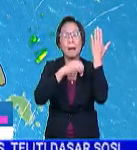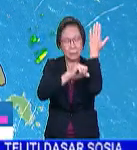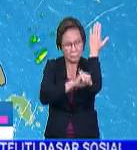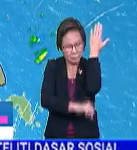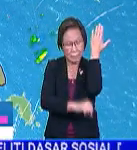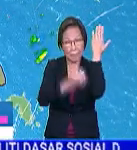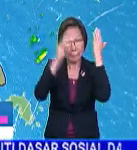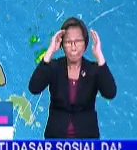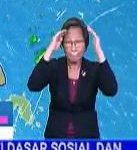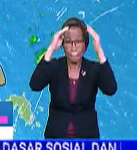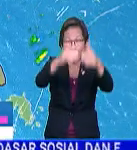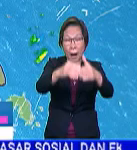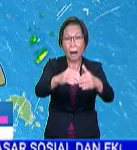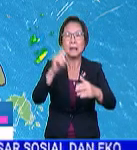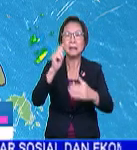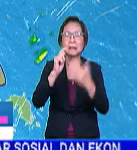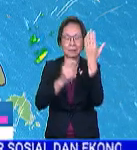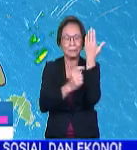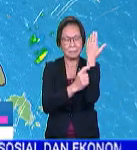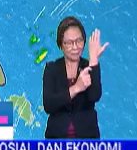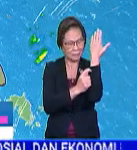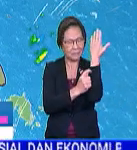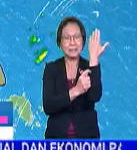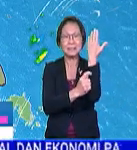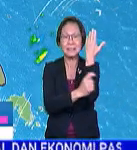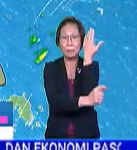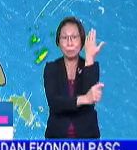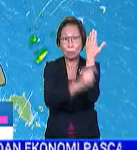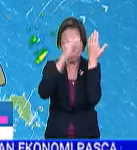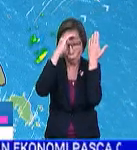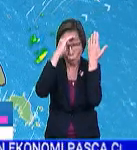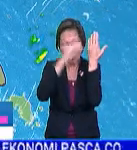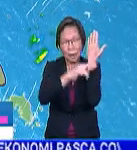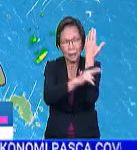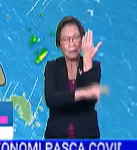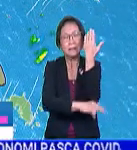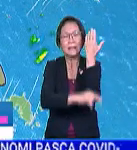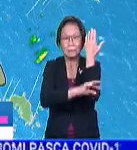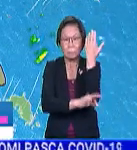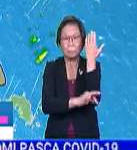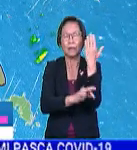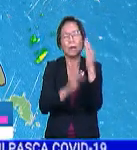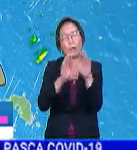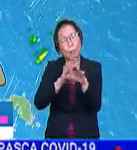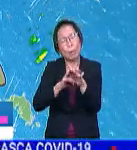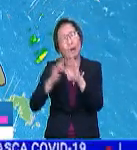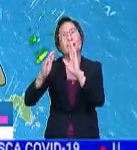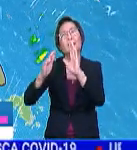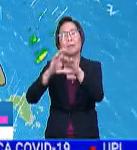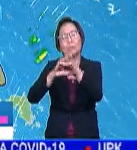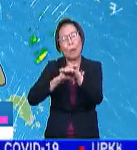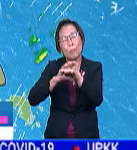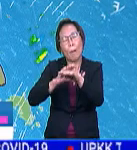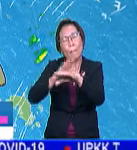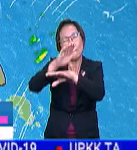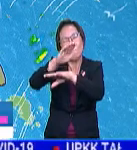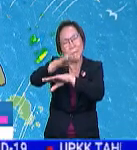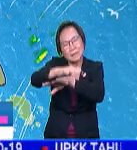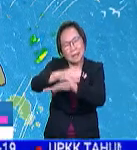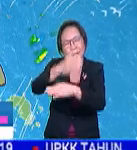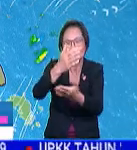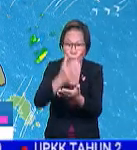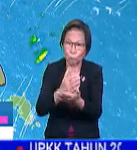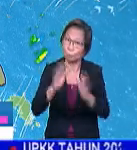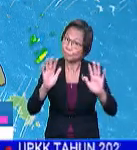negeri Pahang, di timur di negeri Johor dan juga di negeri Sembilan. InsyaAllah keadaan ini akan beransur reda menjelang ke lewat petang